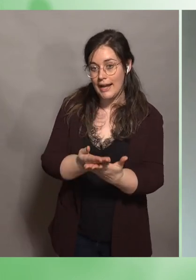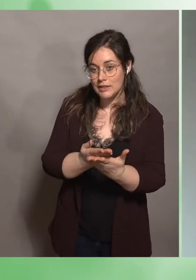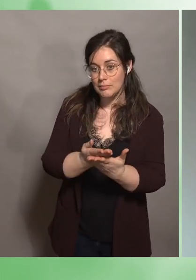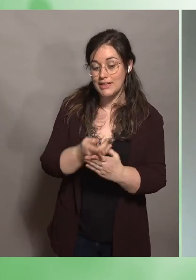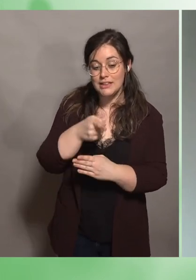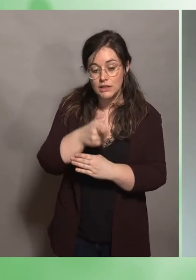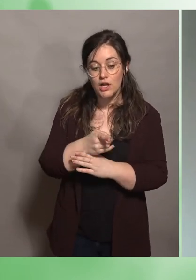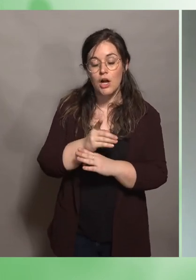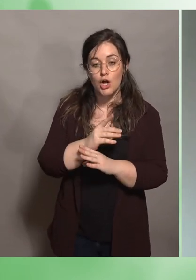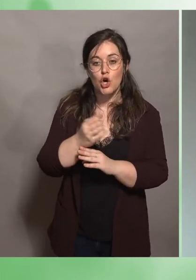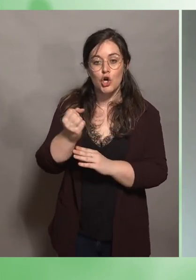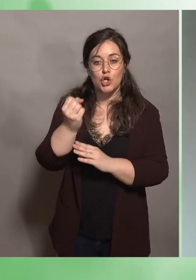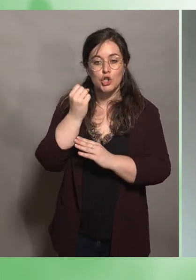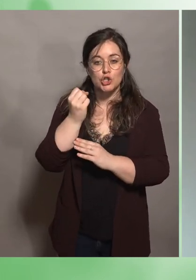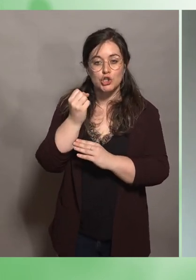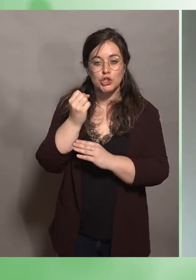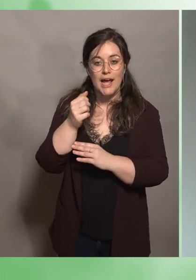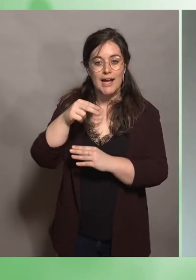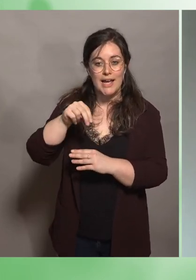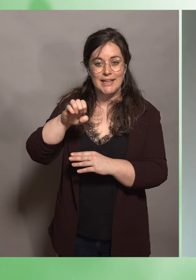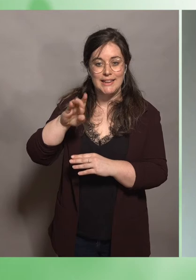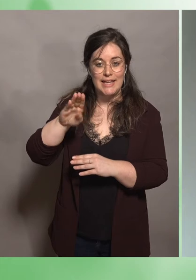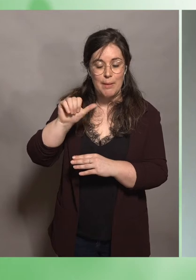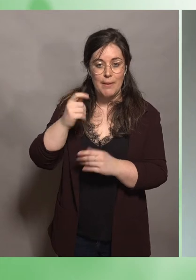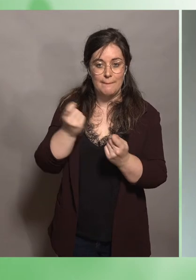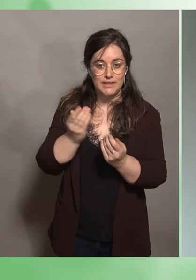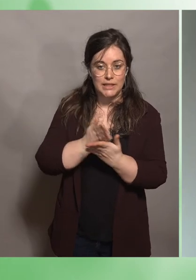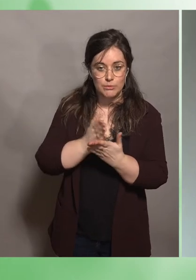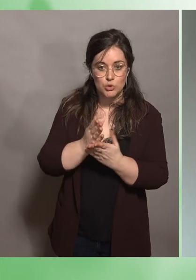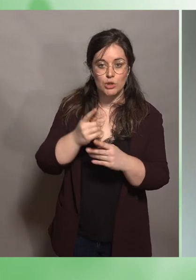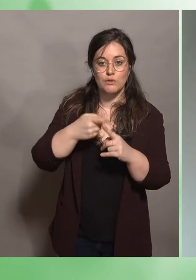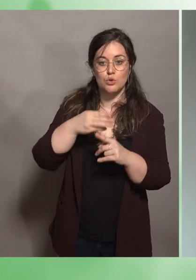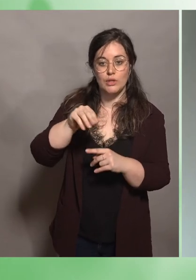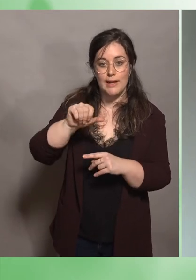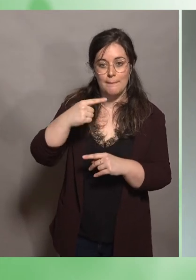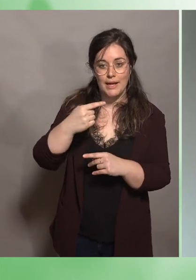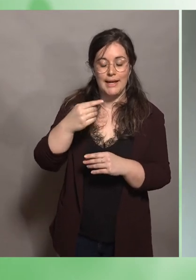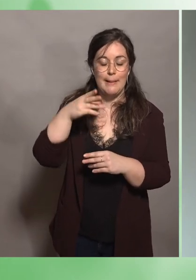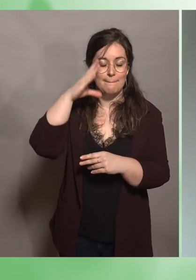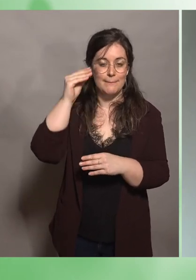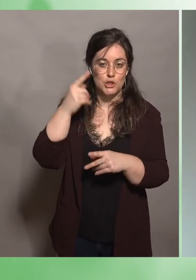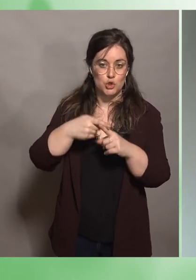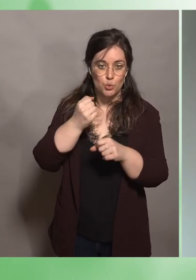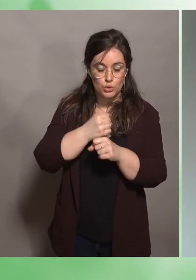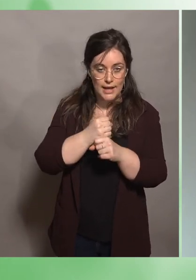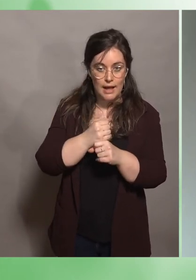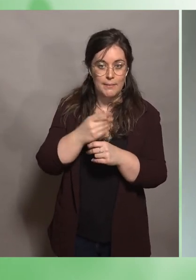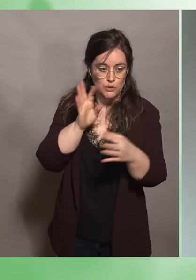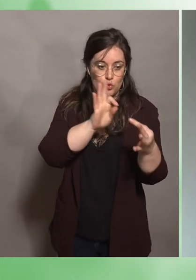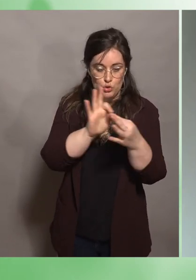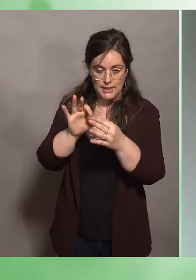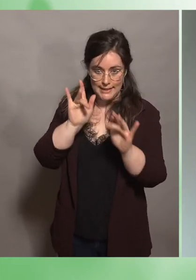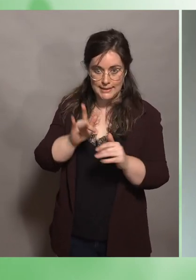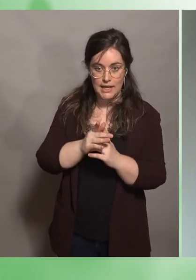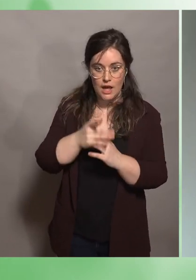sehr stark auch mit dem Nebenbetriebsservice, aber auch mit MAG Menschen und Arbeit in Kontakt, weil wir hier auch für